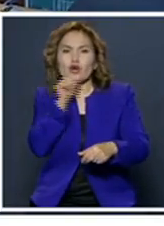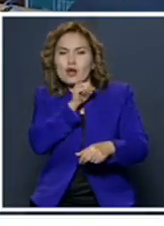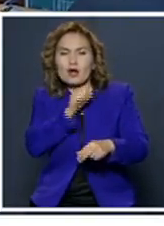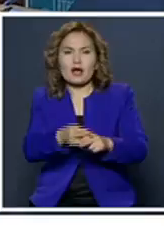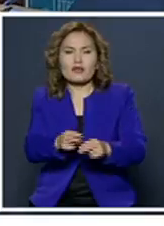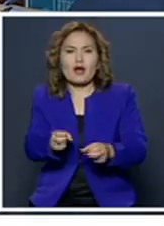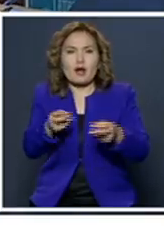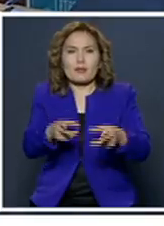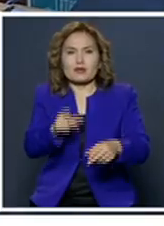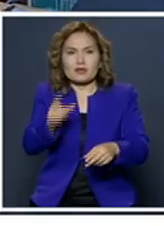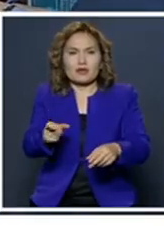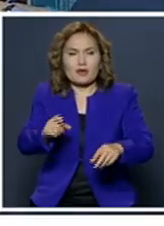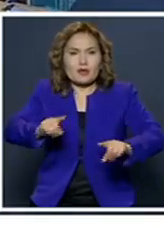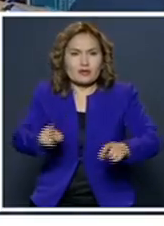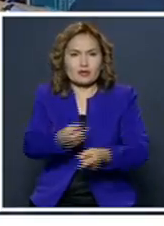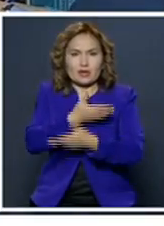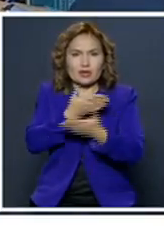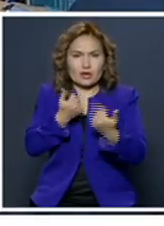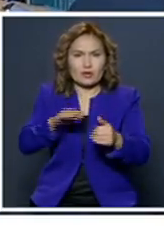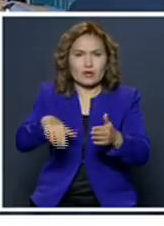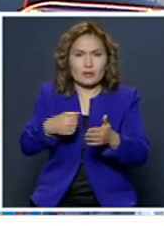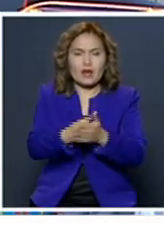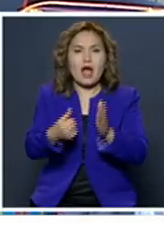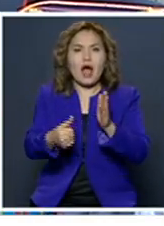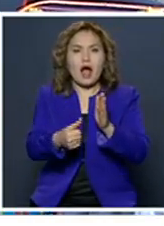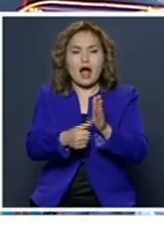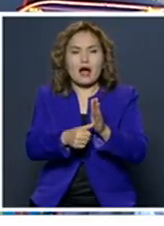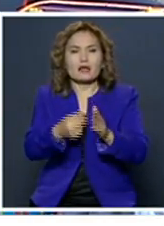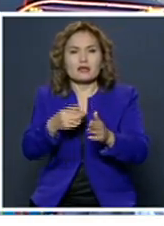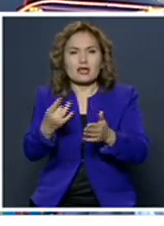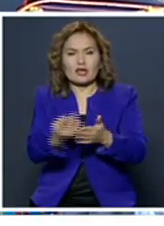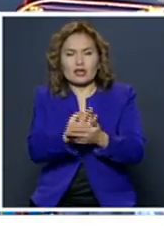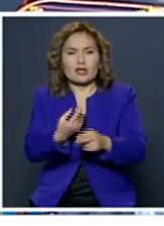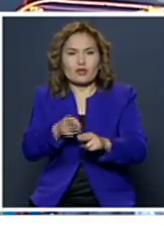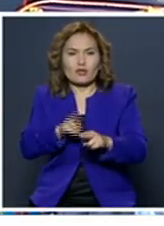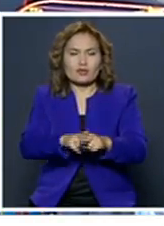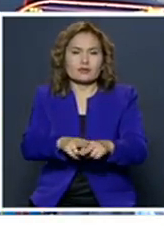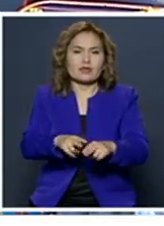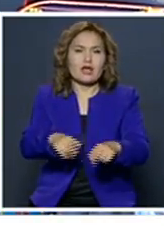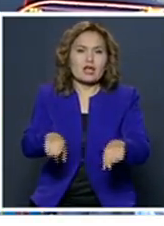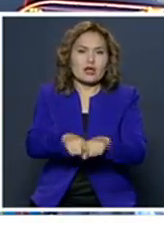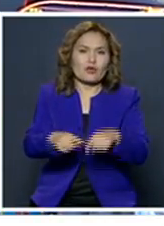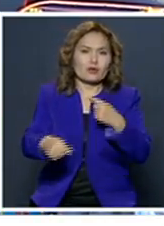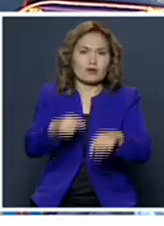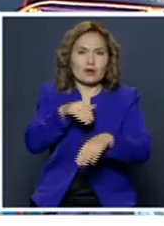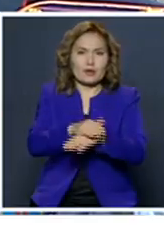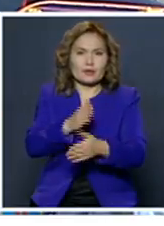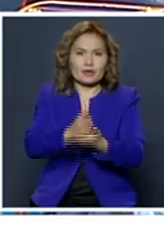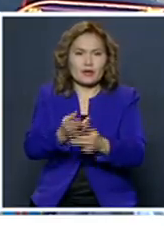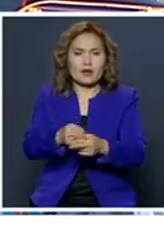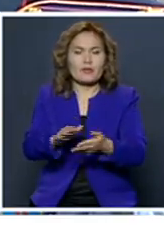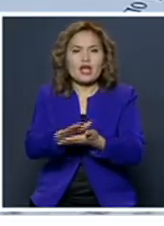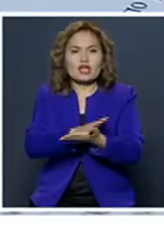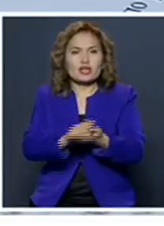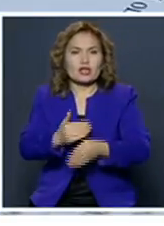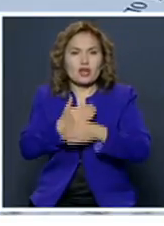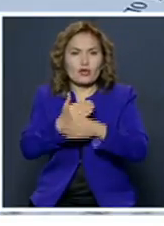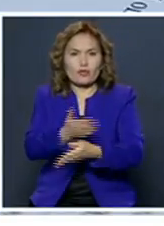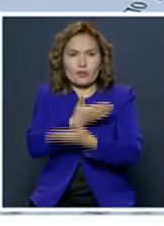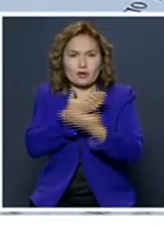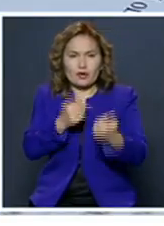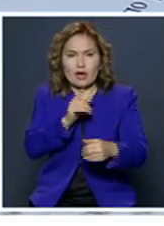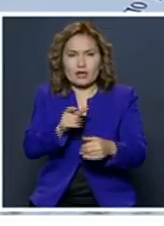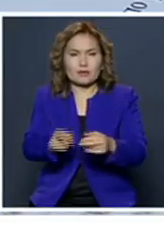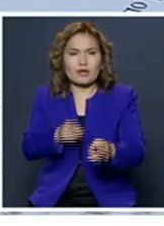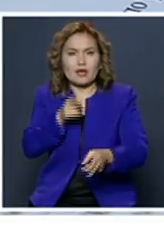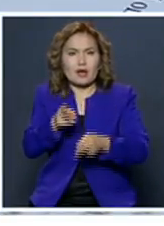және 6 мәрте тергеуші ауысқан. Облыстық полиция департаментінің басшылары біздің айтқан шағымға немқұрайлы қарап отыр деді қабылдауға келген